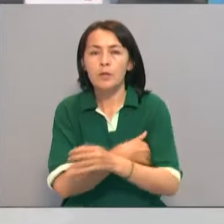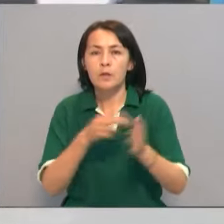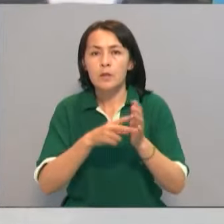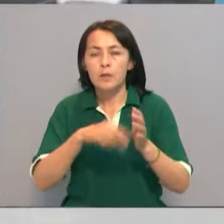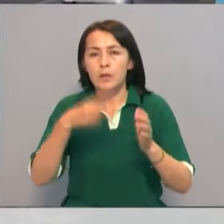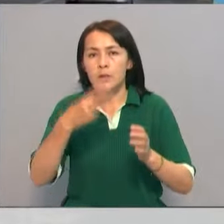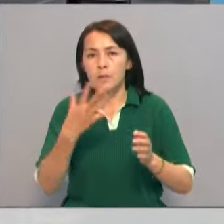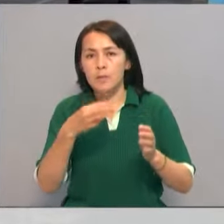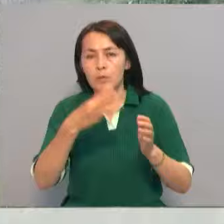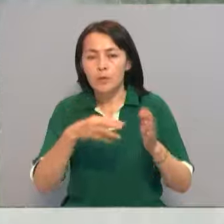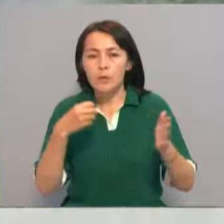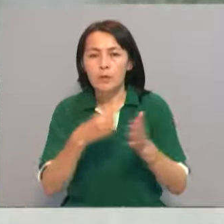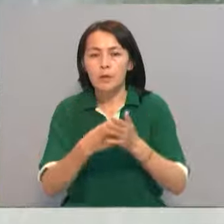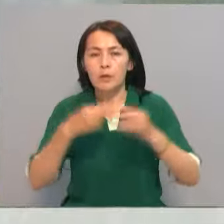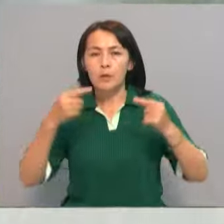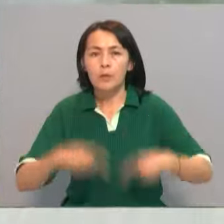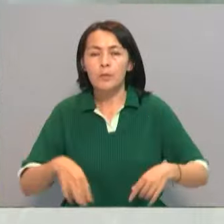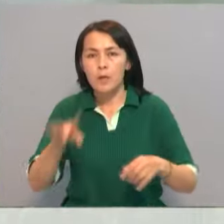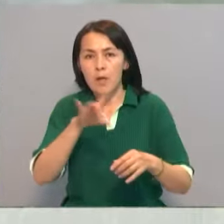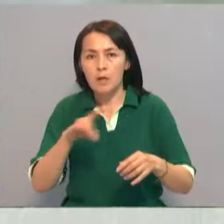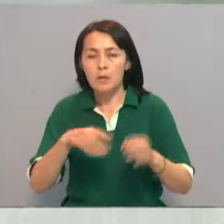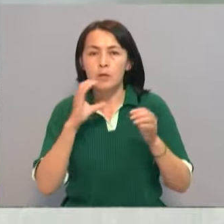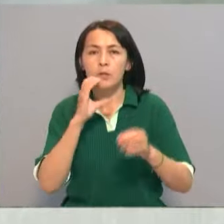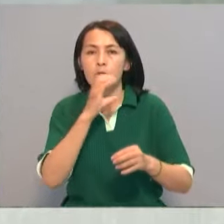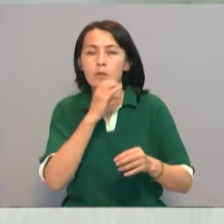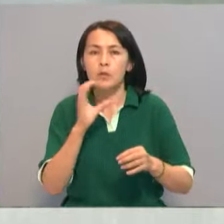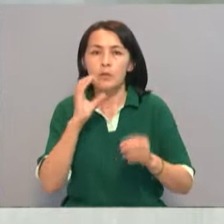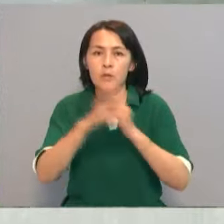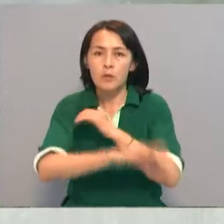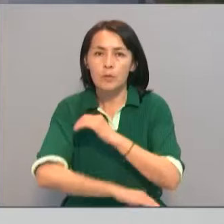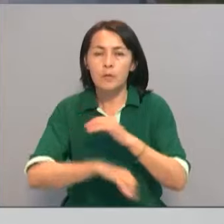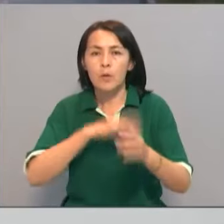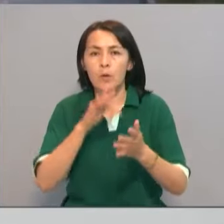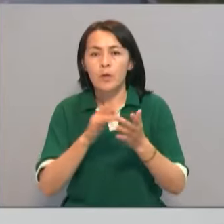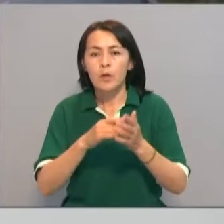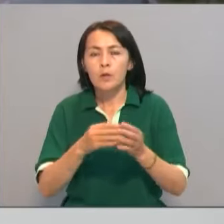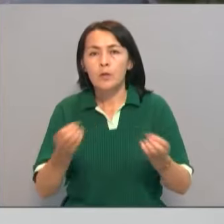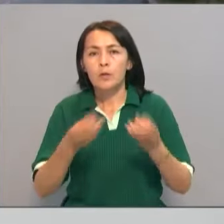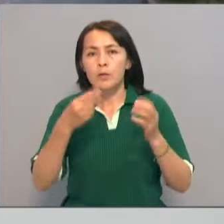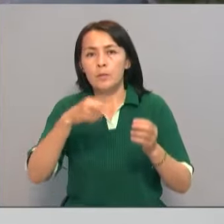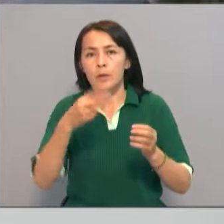бастап 25-30 градус. Республиканың солтүстігінде, солтүстік батысында және орталығында күндіз